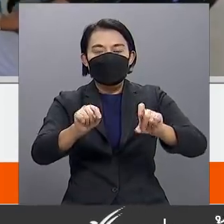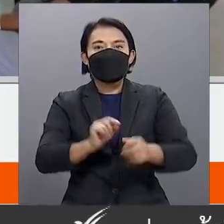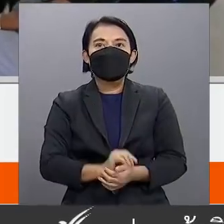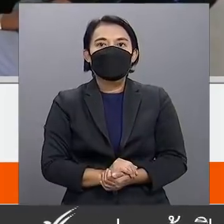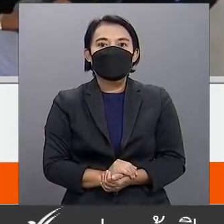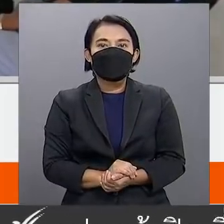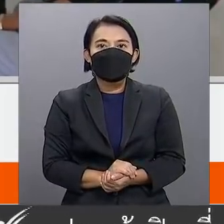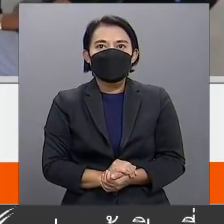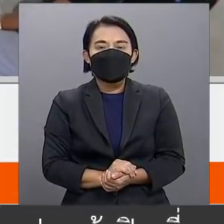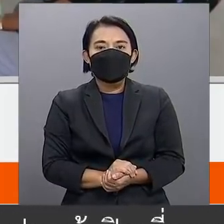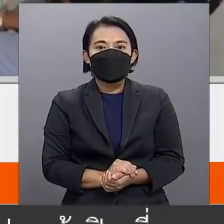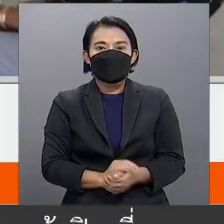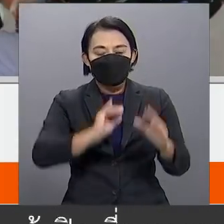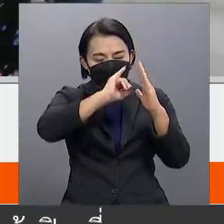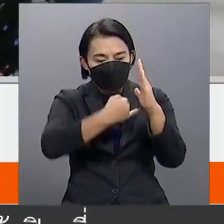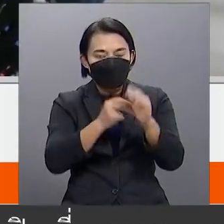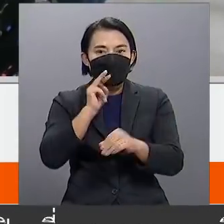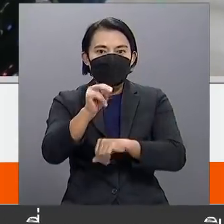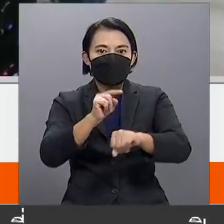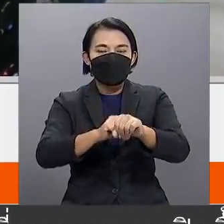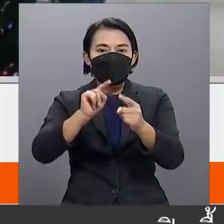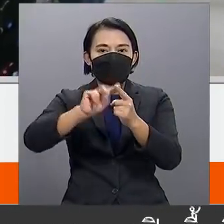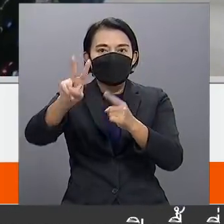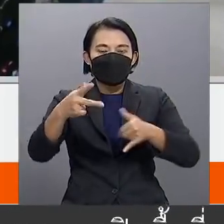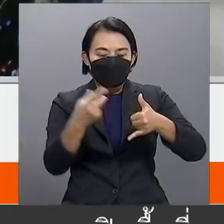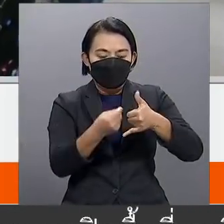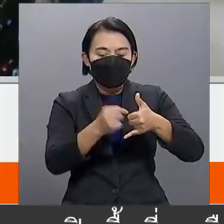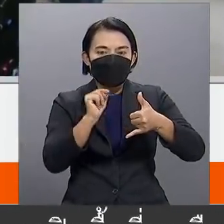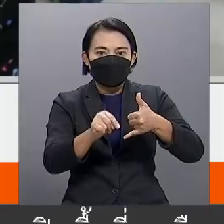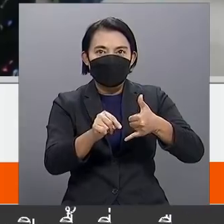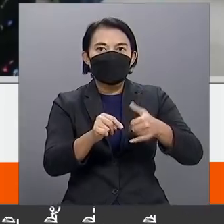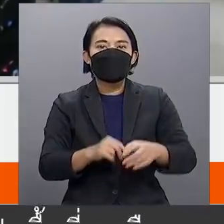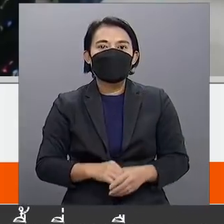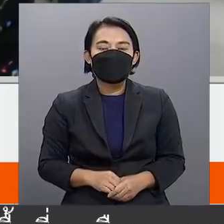เก